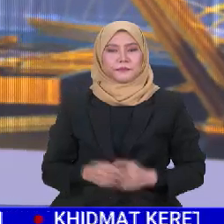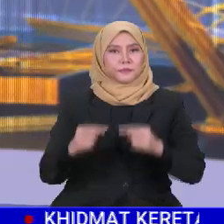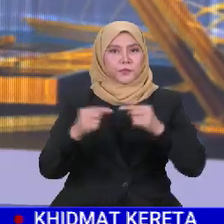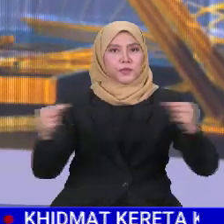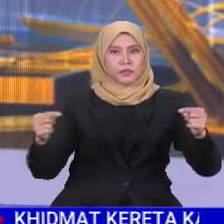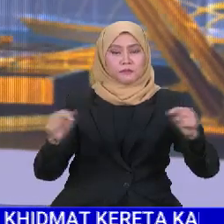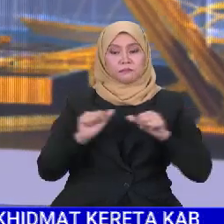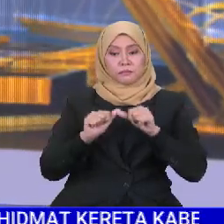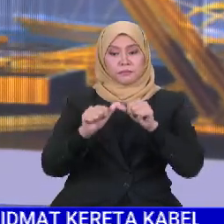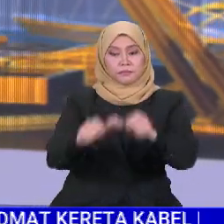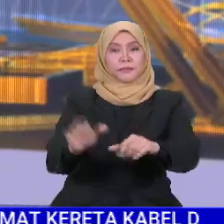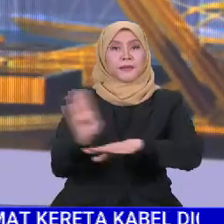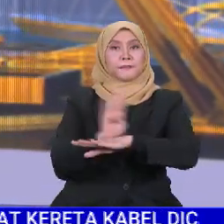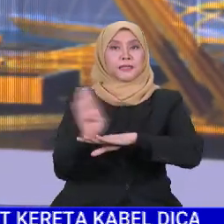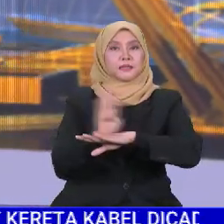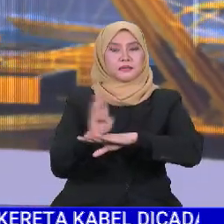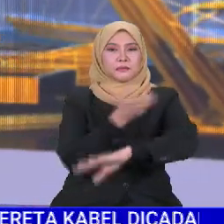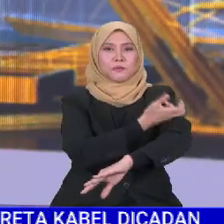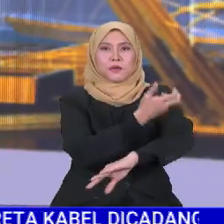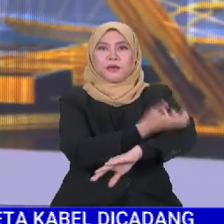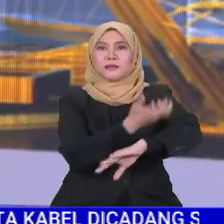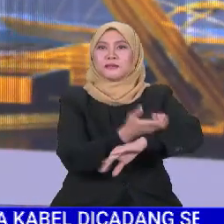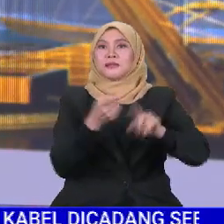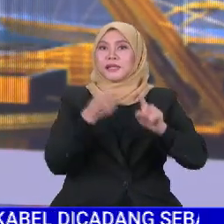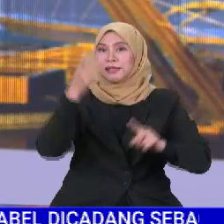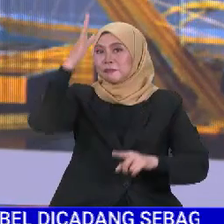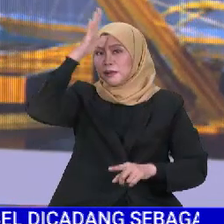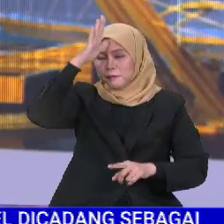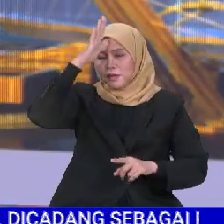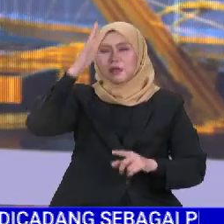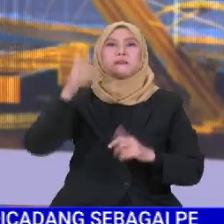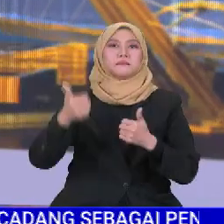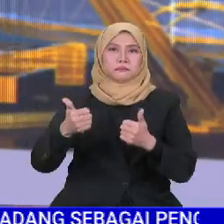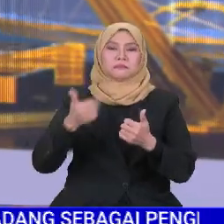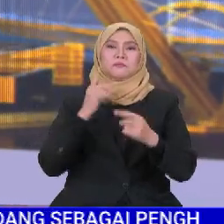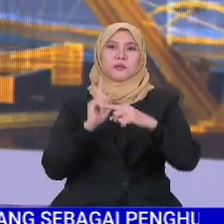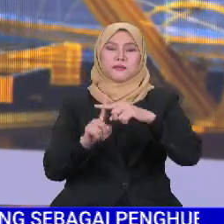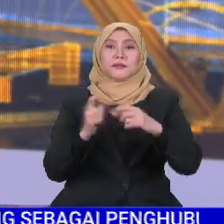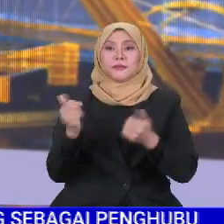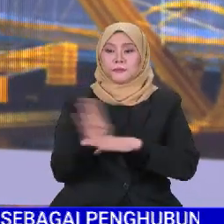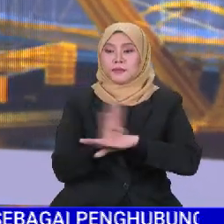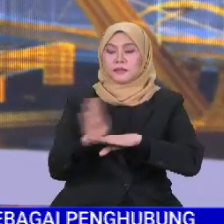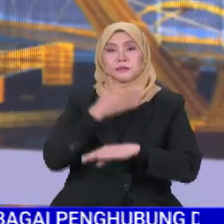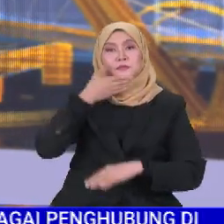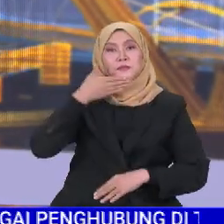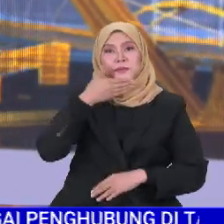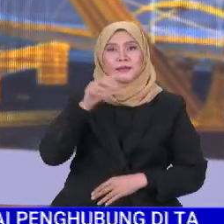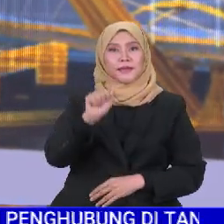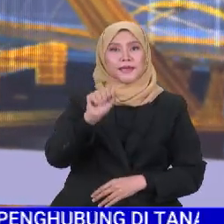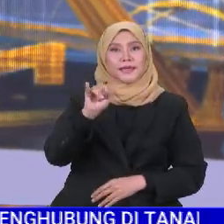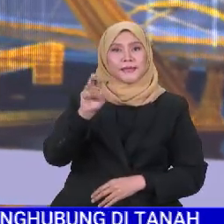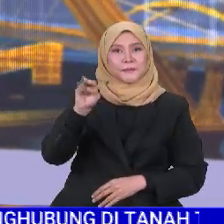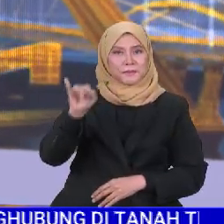Keputusan untuk meneruskan perniagaan yang diwarisi daripada bapanya nyata berhasil apabila usahawan muda Aimi Syahril Mat